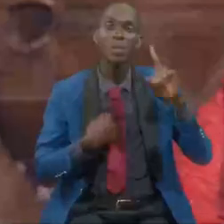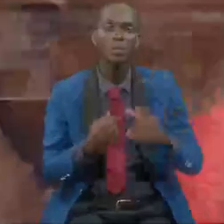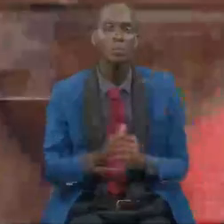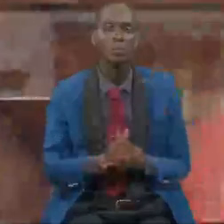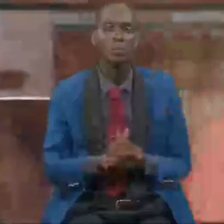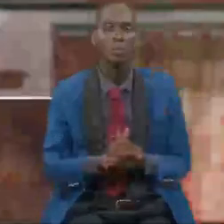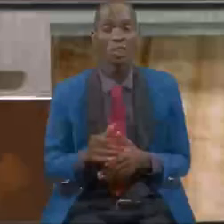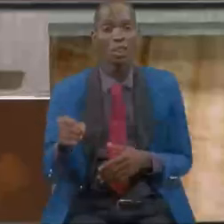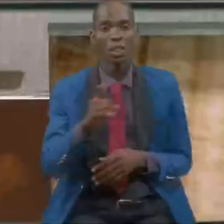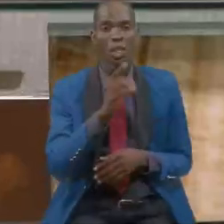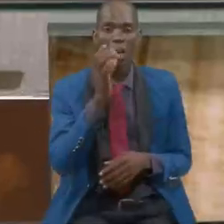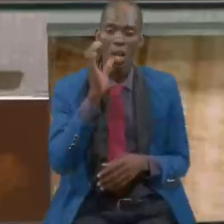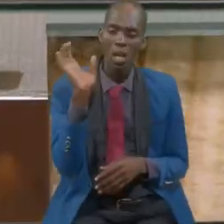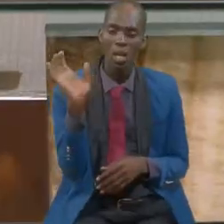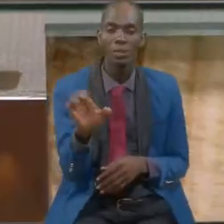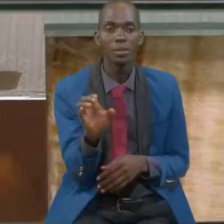retirez-vous de moi,